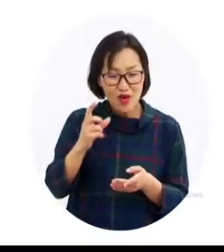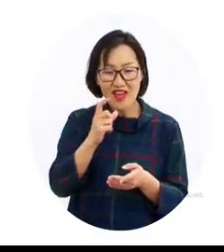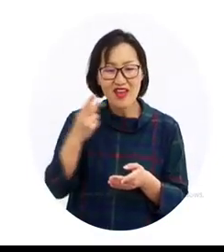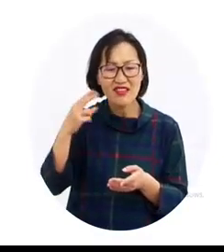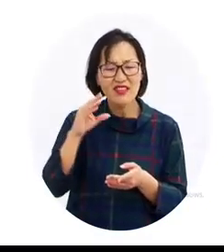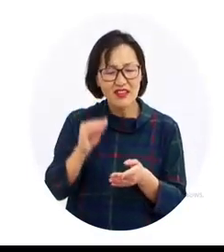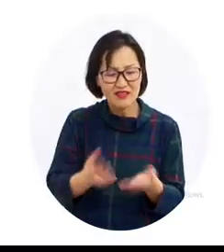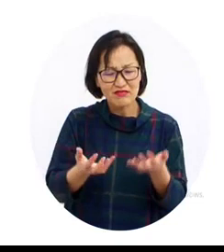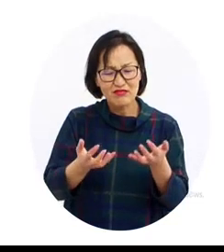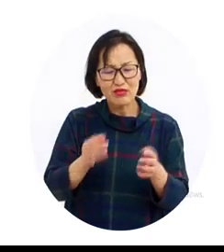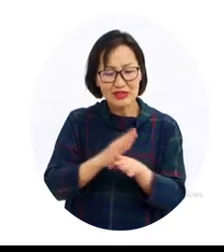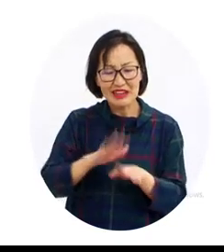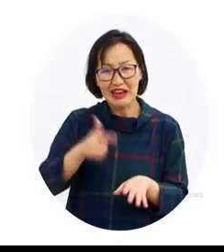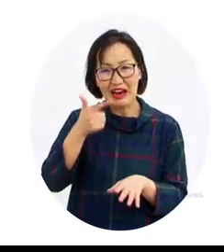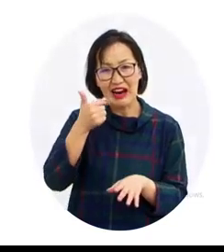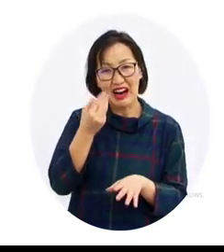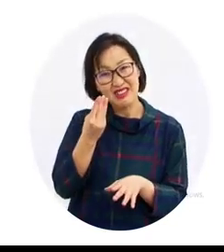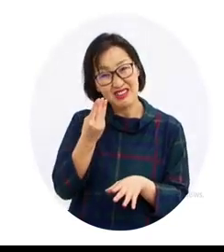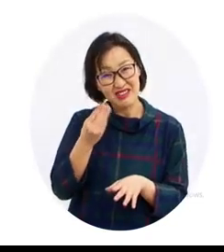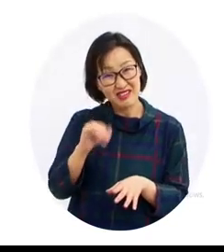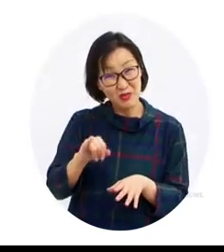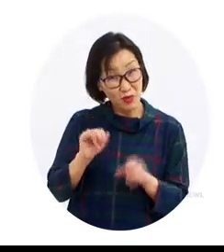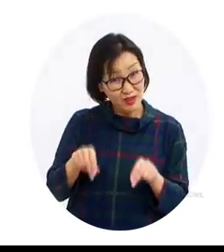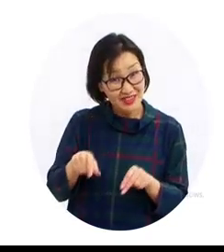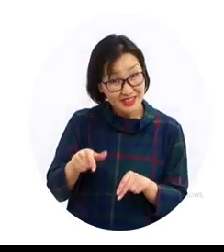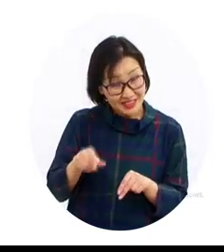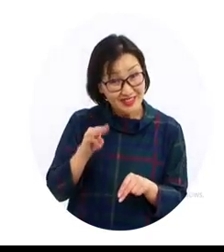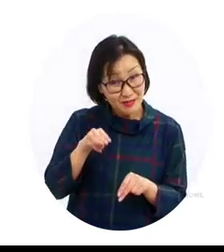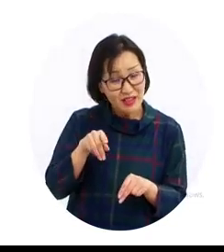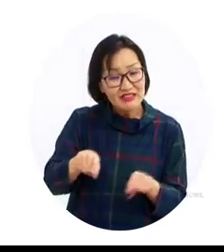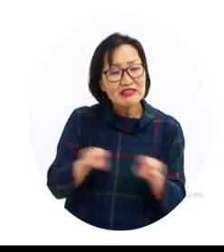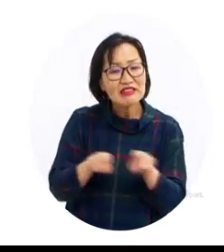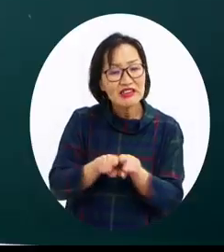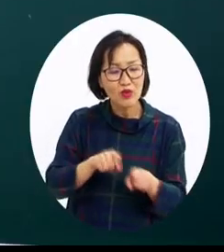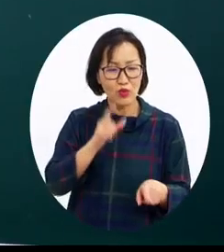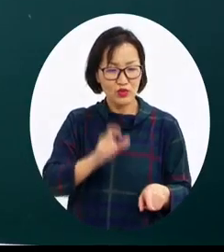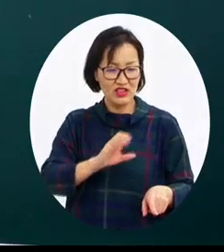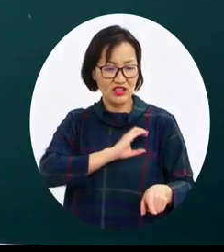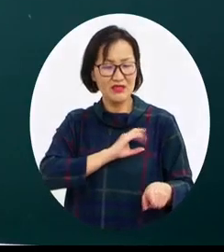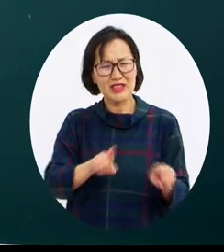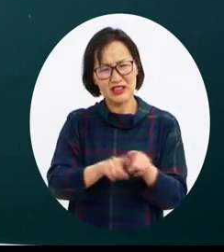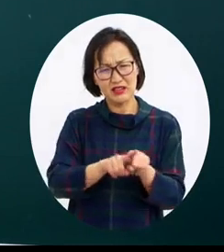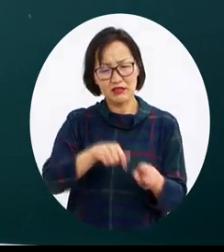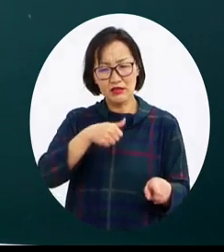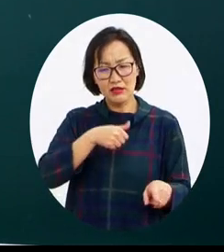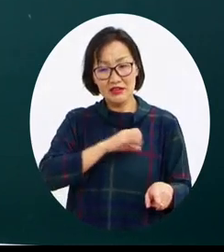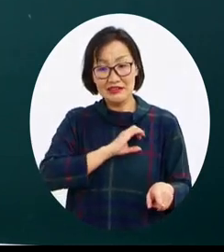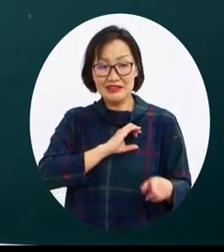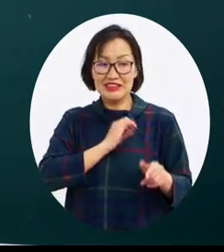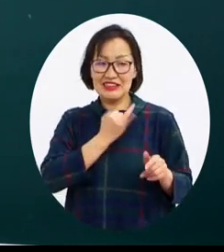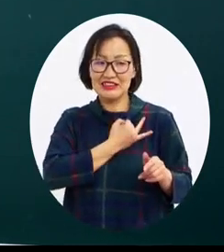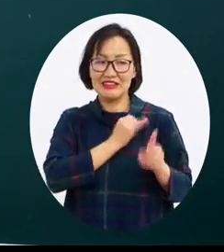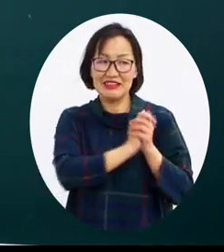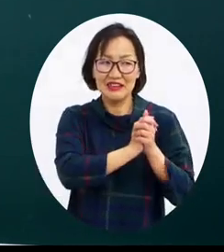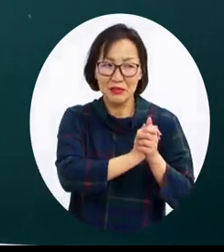ээдэж байгаа яадаг лээ гашилсан гэж ярьдаг тий. Гэтэл хүний сэтгэл бас тэгж ээддэг байх нь байна. Маш их